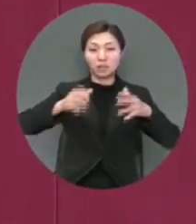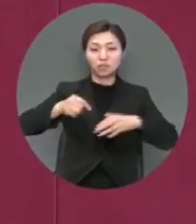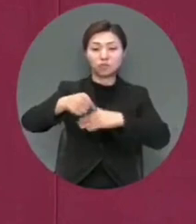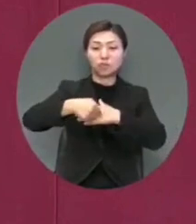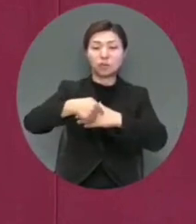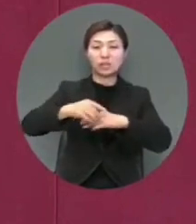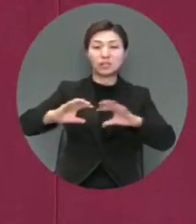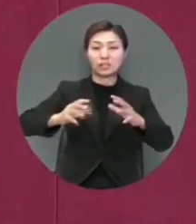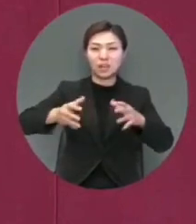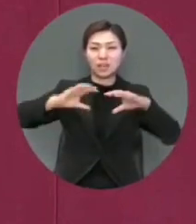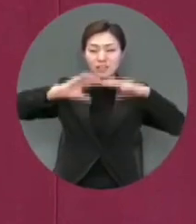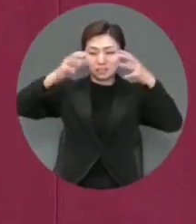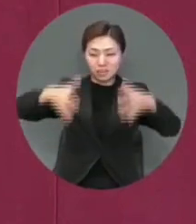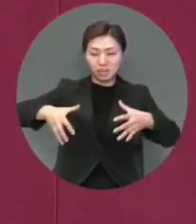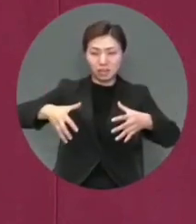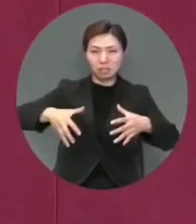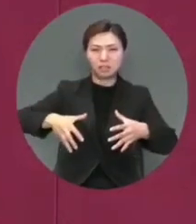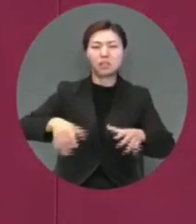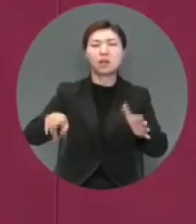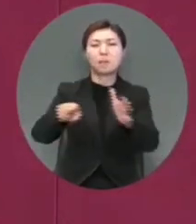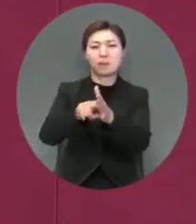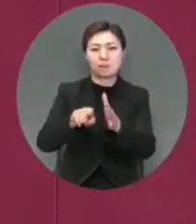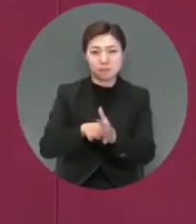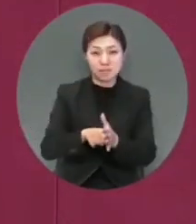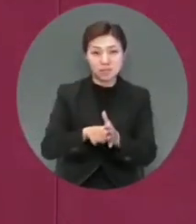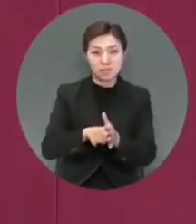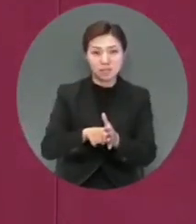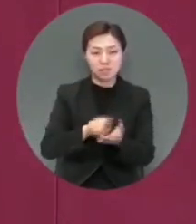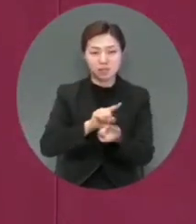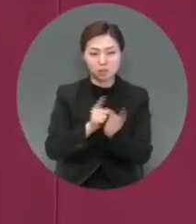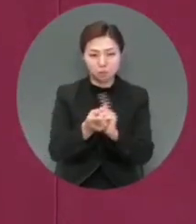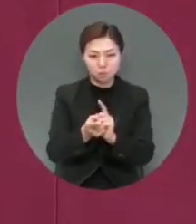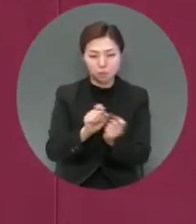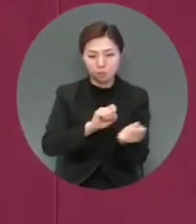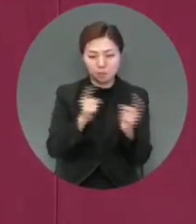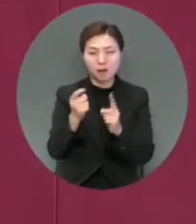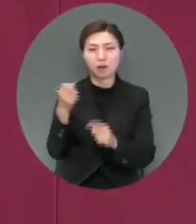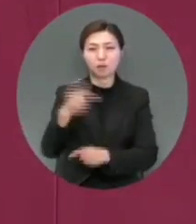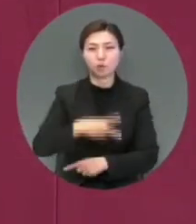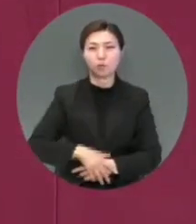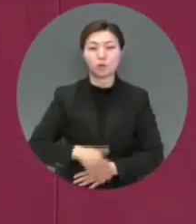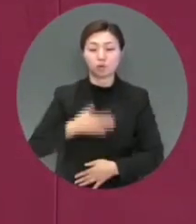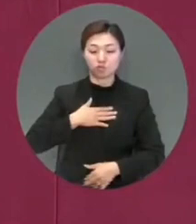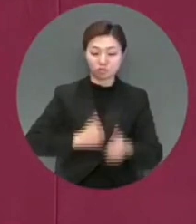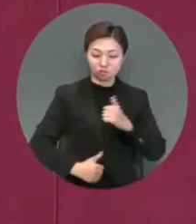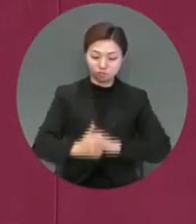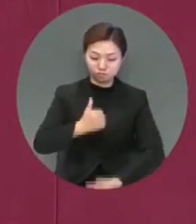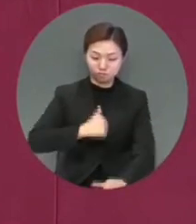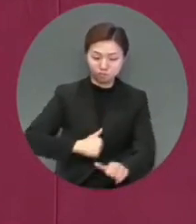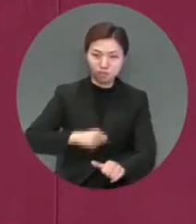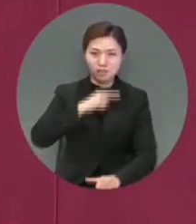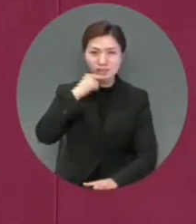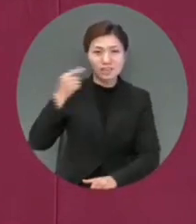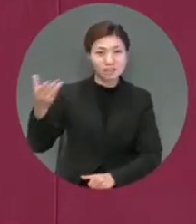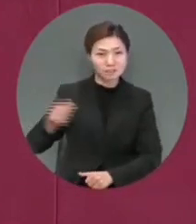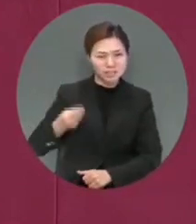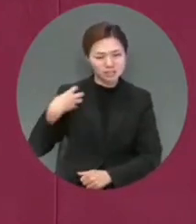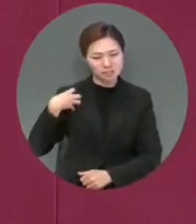세대에게 감당하기 어려운 빚을 넘겨주지 않기 위한 것입니다. 최근